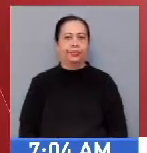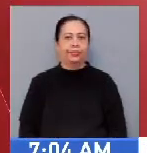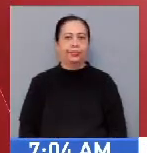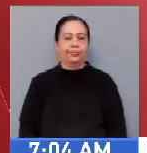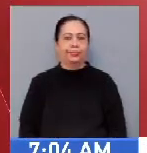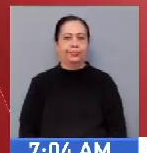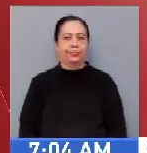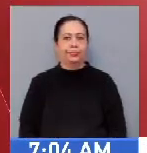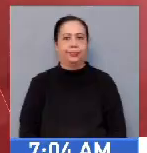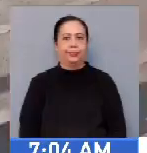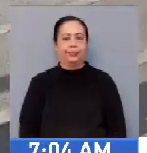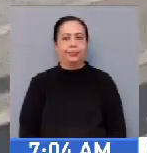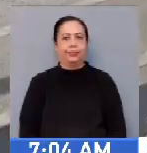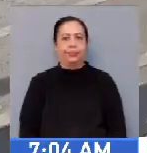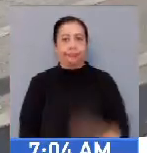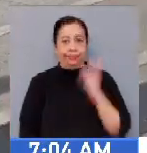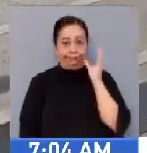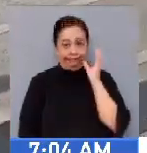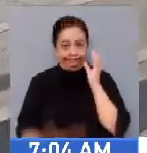Corinne?